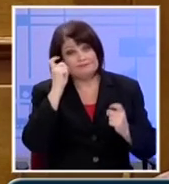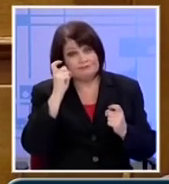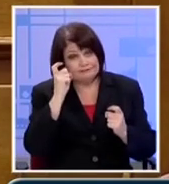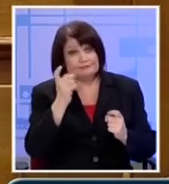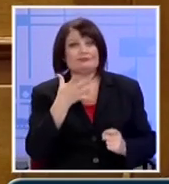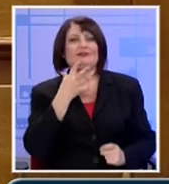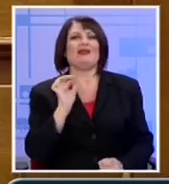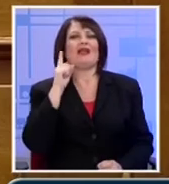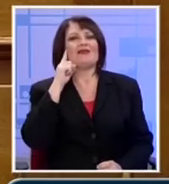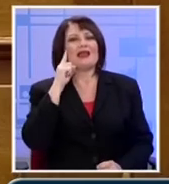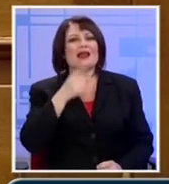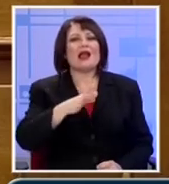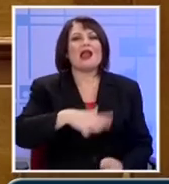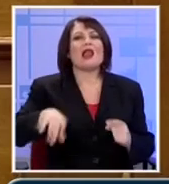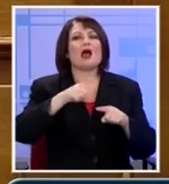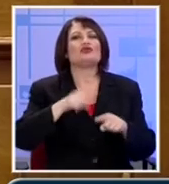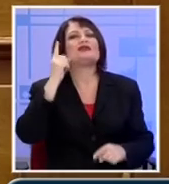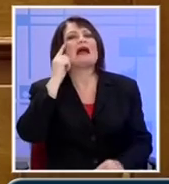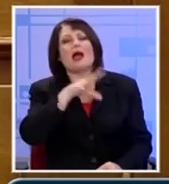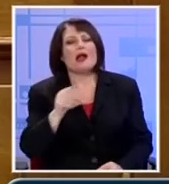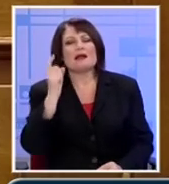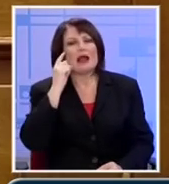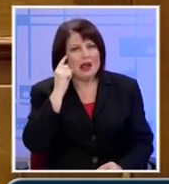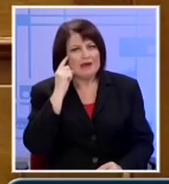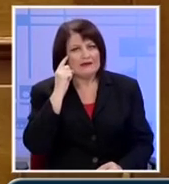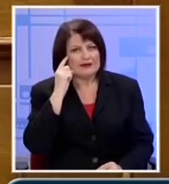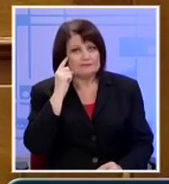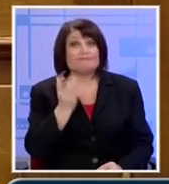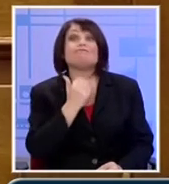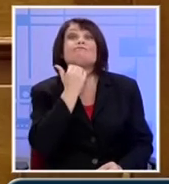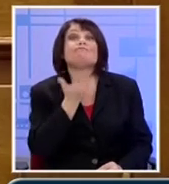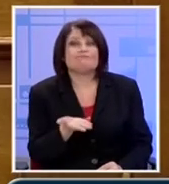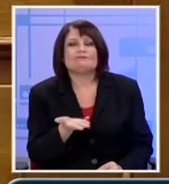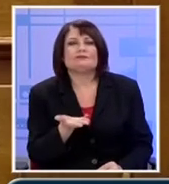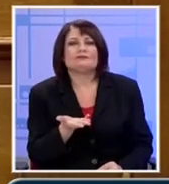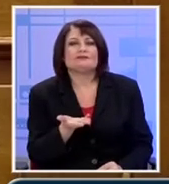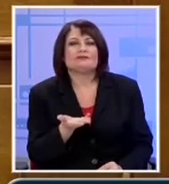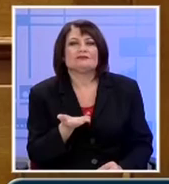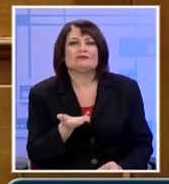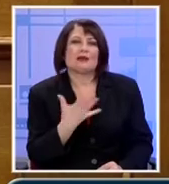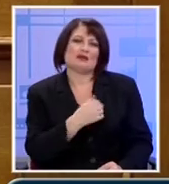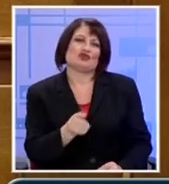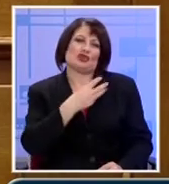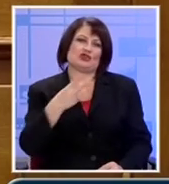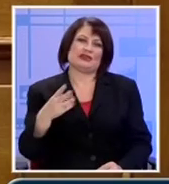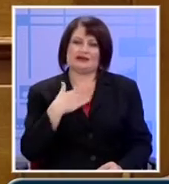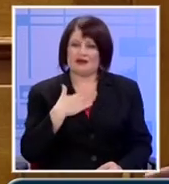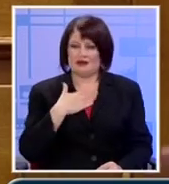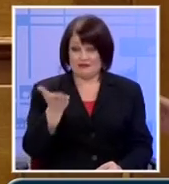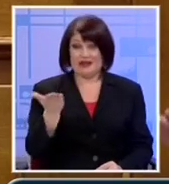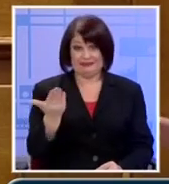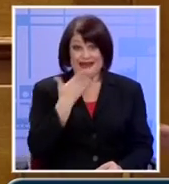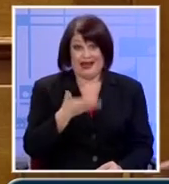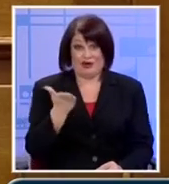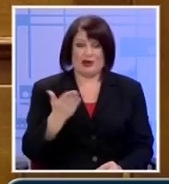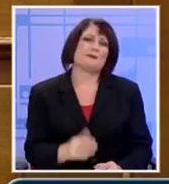εξαιρετική ευκαιρία για να αντιληφθεί ο ελληνικός λαός, γιατί δεν μπορεί να έχει σε εσάς εμπιστοσύνη. Ευχαριστούμε, κύριε Υπουργέ. Διότι